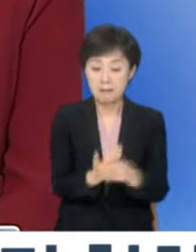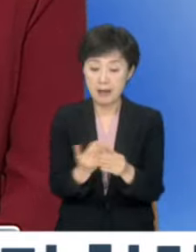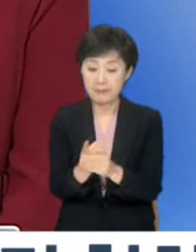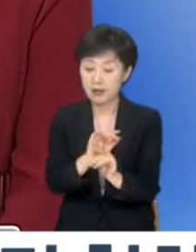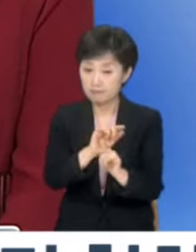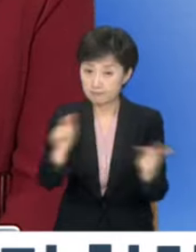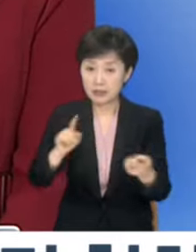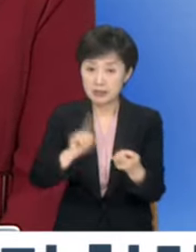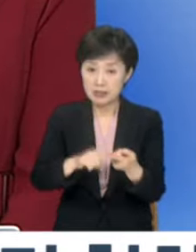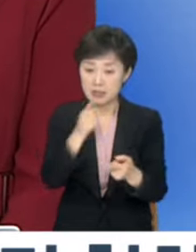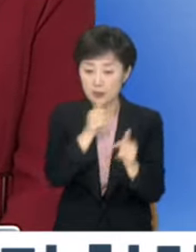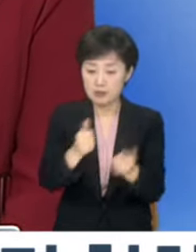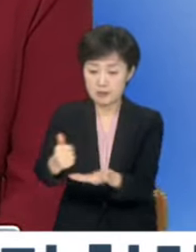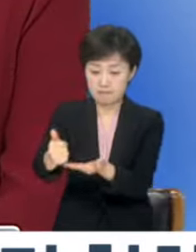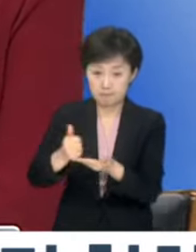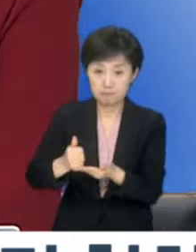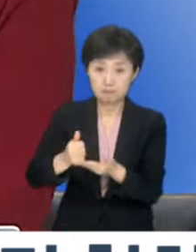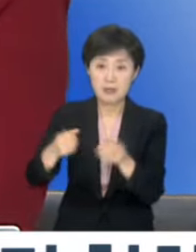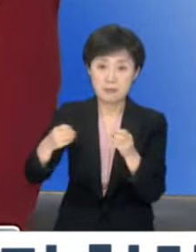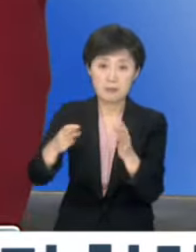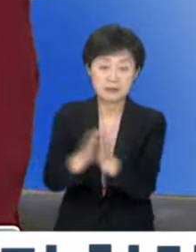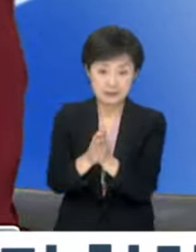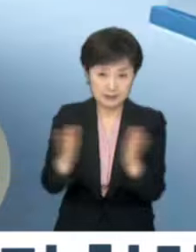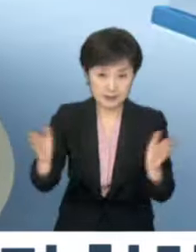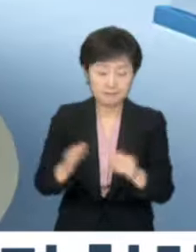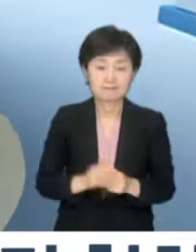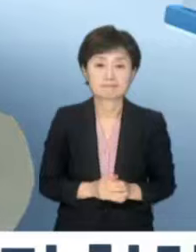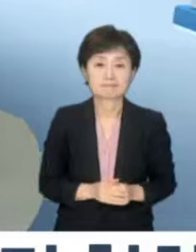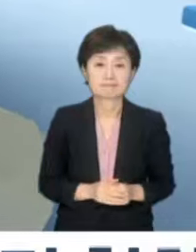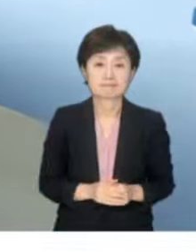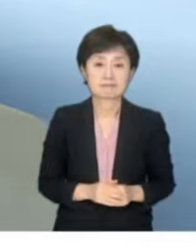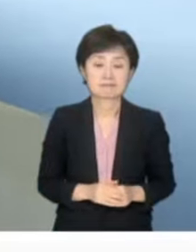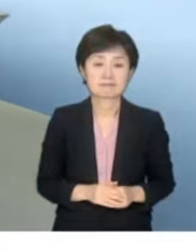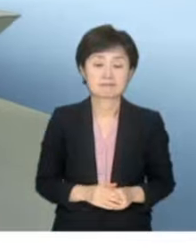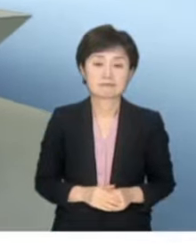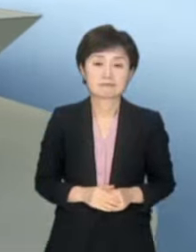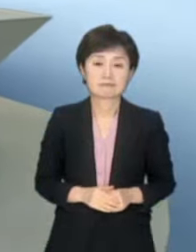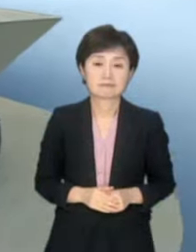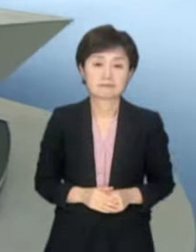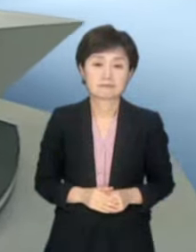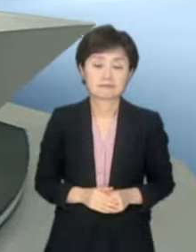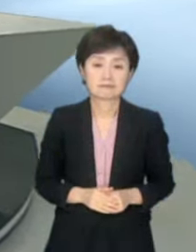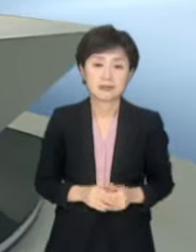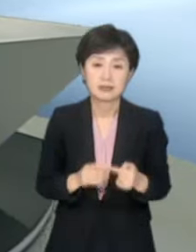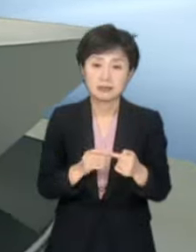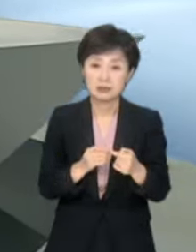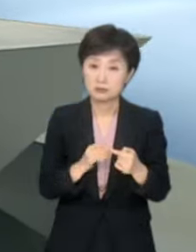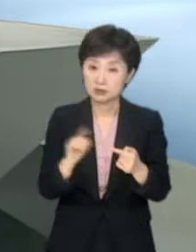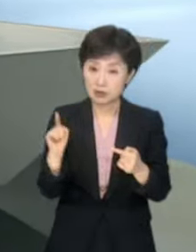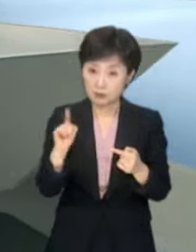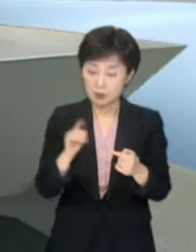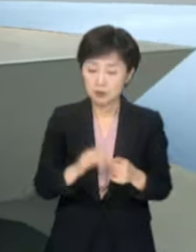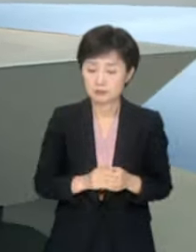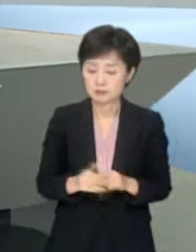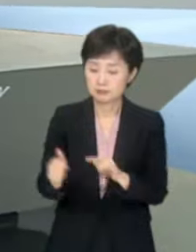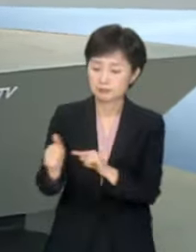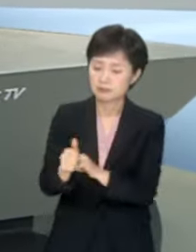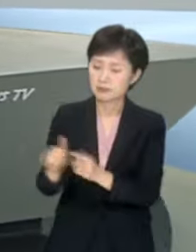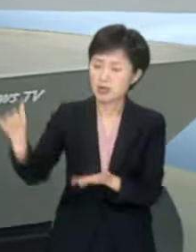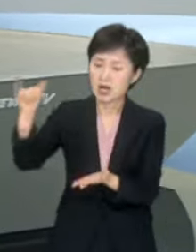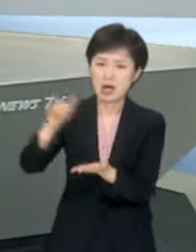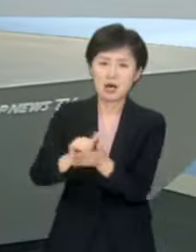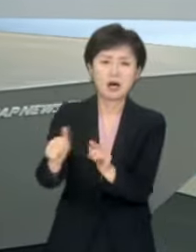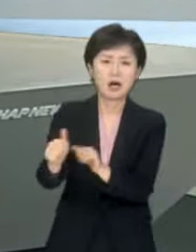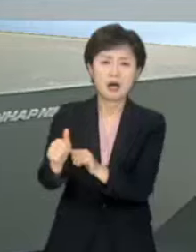이슈들 안지성 변호사와 함께 짚어봅니다. 어서 오십시오. 네, 안녕하십니까? 네. 첫 내용, 각종 기행을 일삼은 외국인